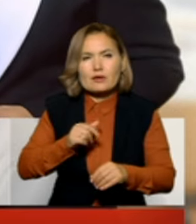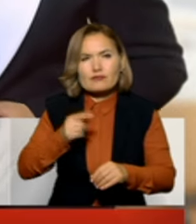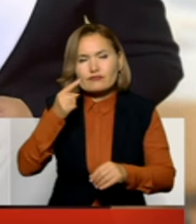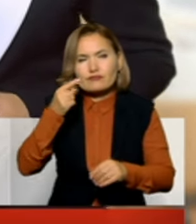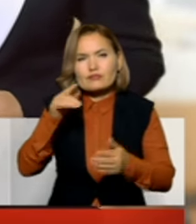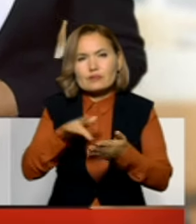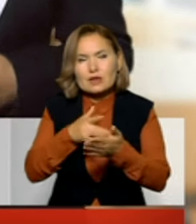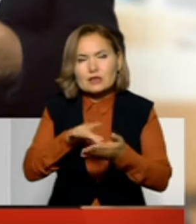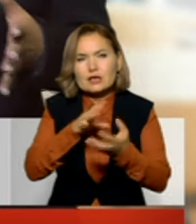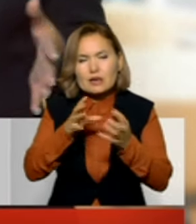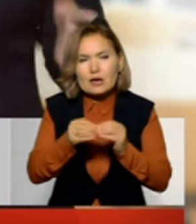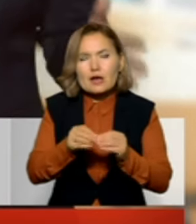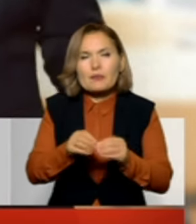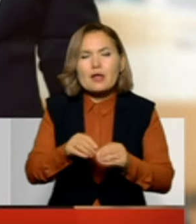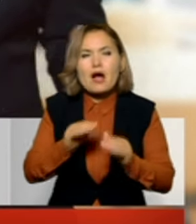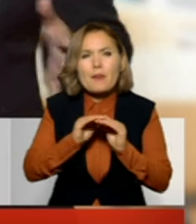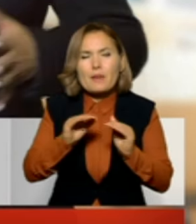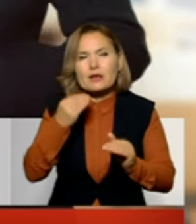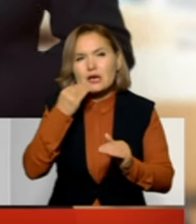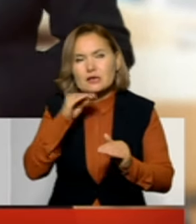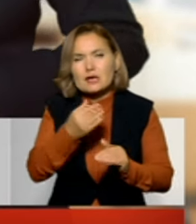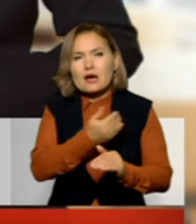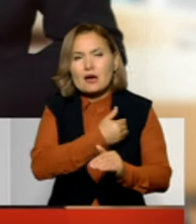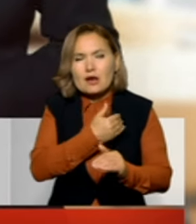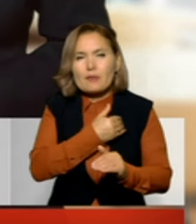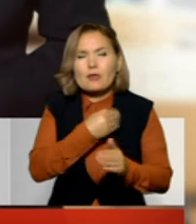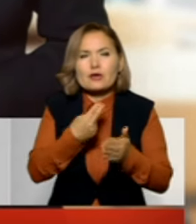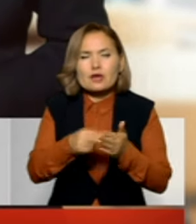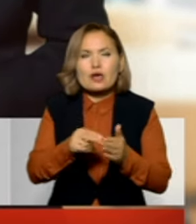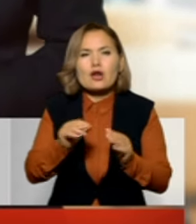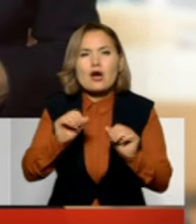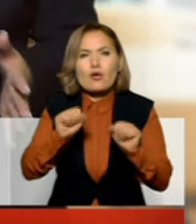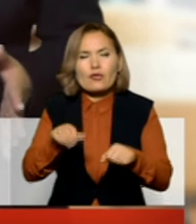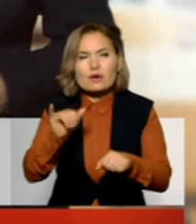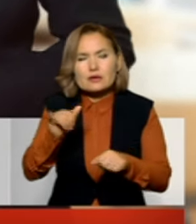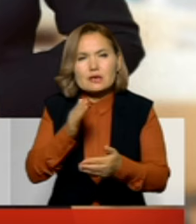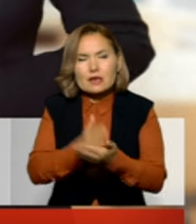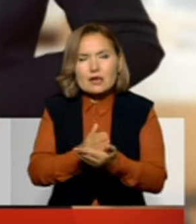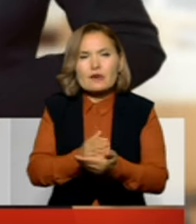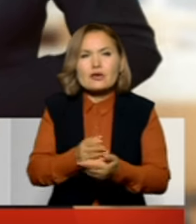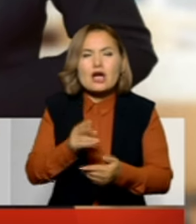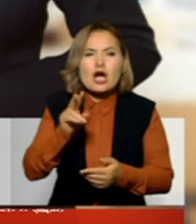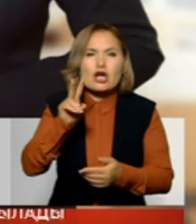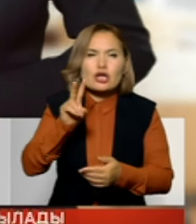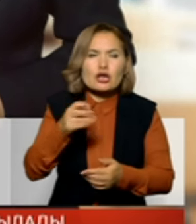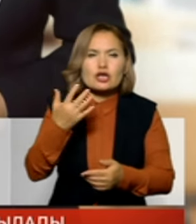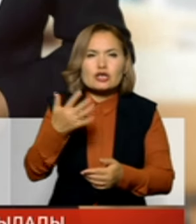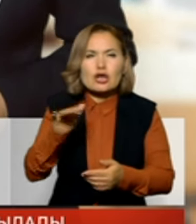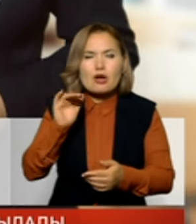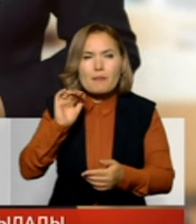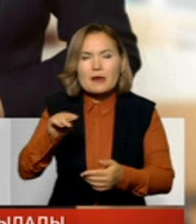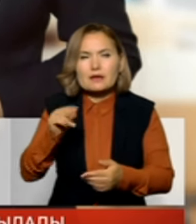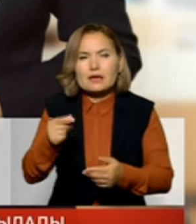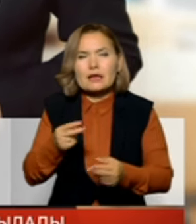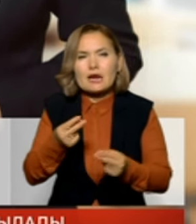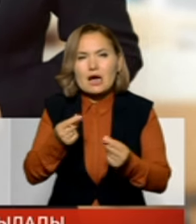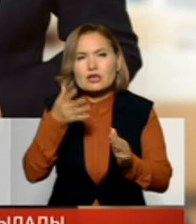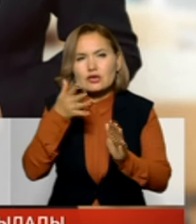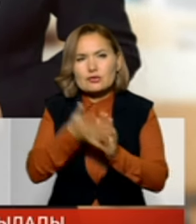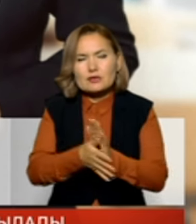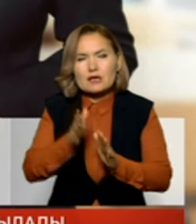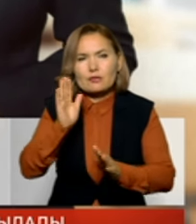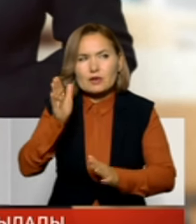беріңіз. Ал балаңызға сапалы киім сатып алатын мүмкіндігіңіз болса, кемі 250 мың теңгеңізді